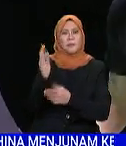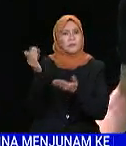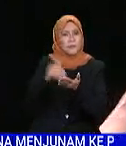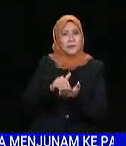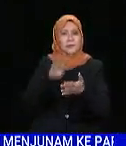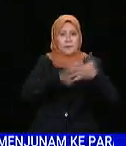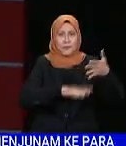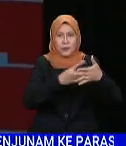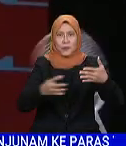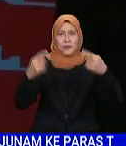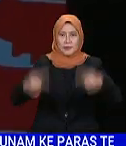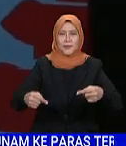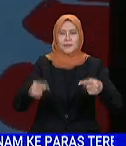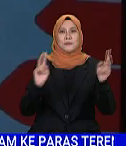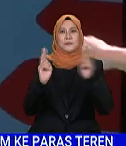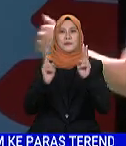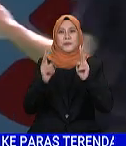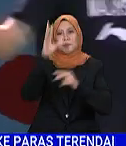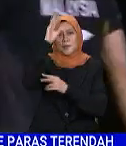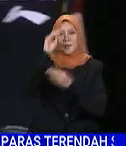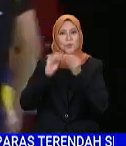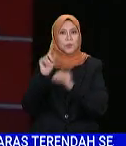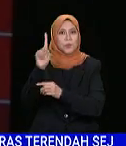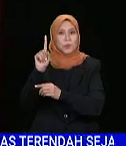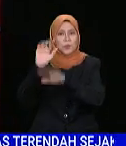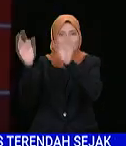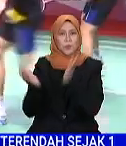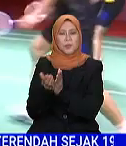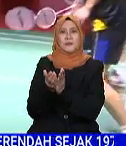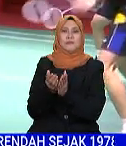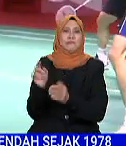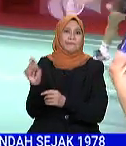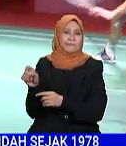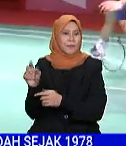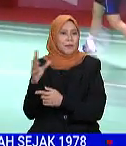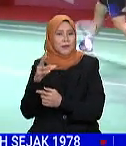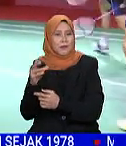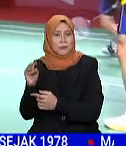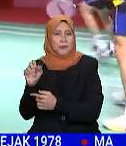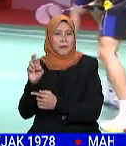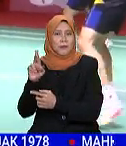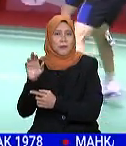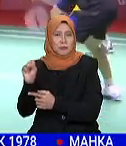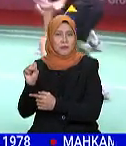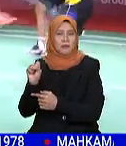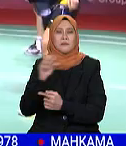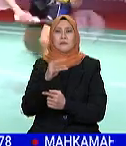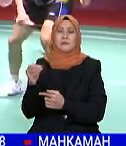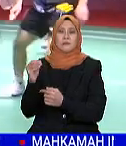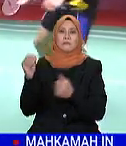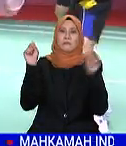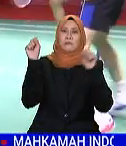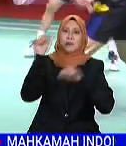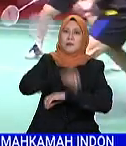lagi dijadualkan bertemu pasangan beregu lelaki nombor satu dunia Kevin Sanjaya Sukamulyo, Marcus Fernaldi Gideon yang